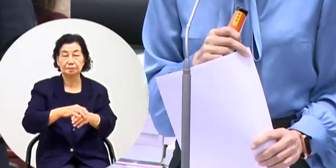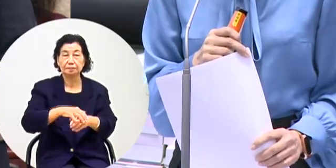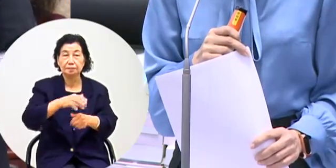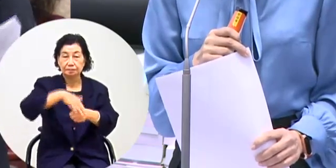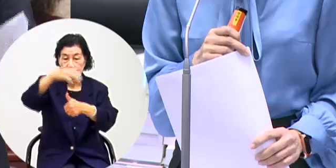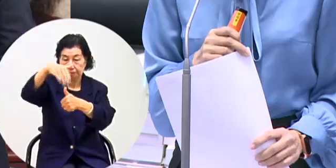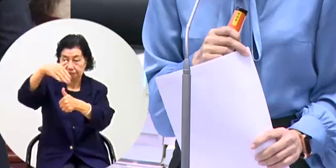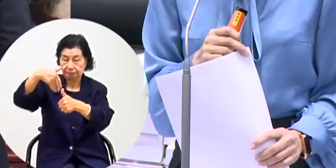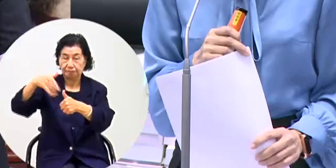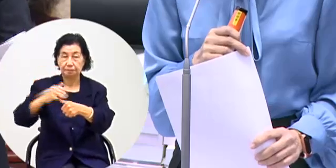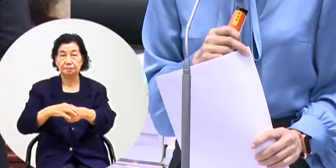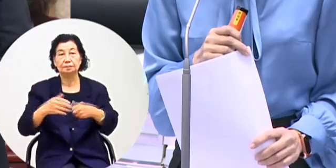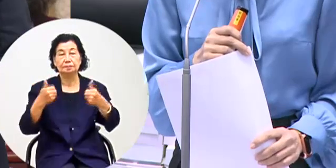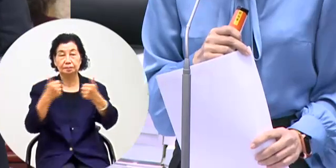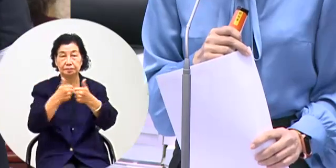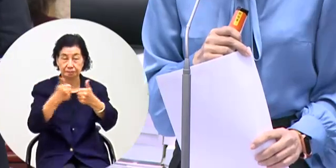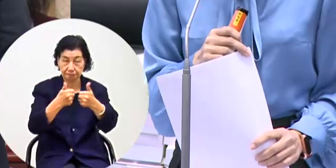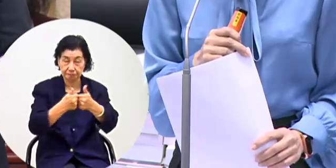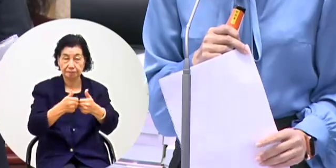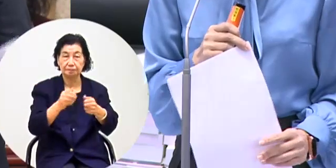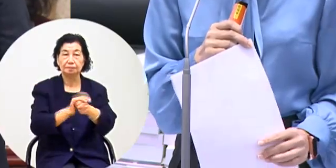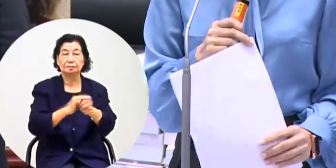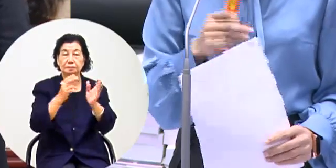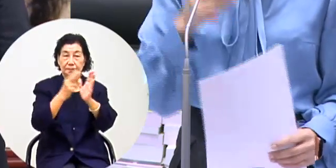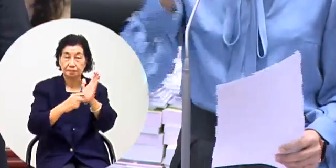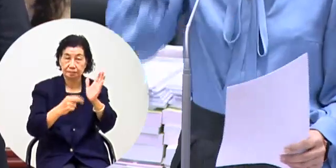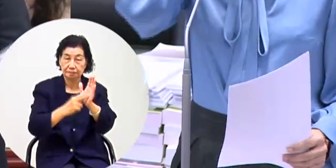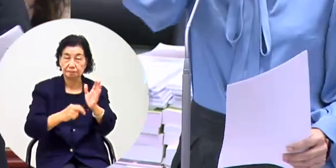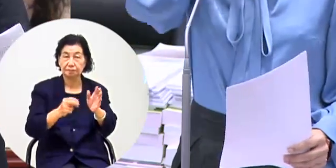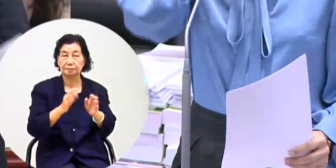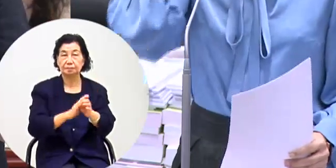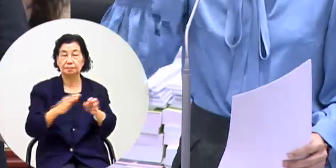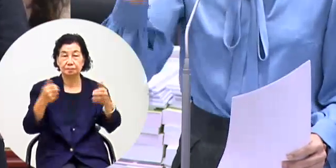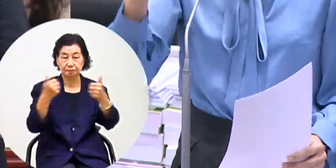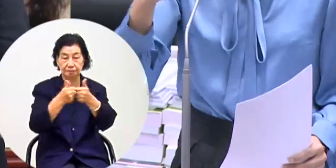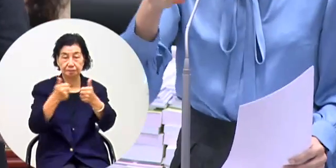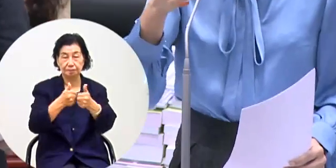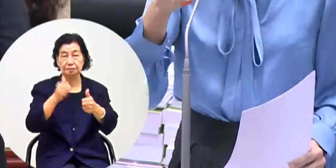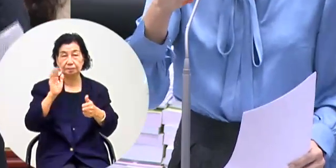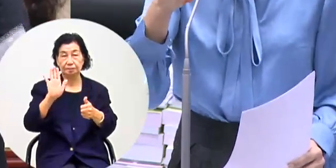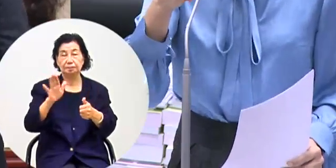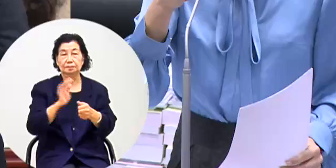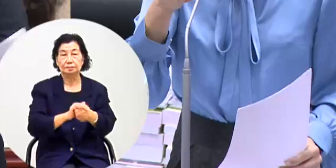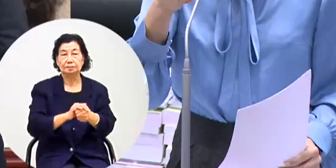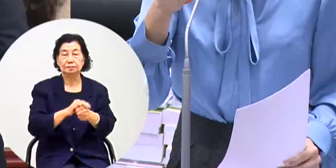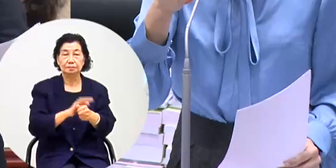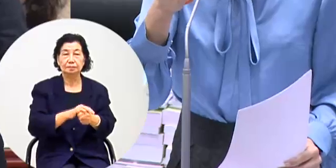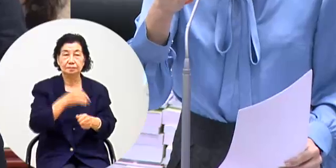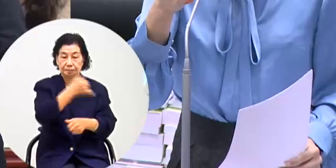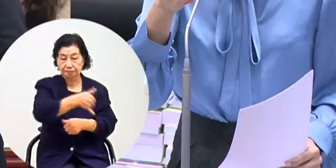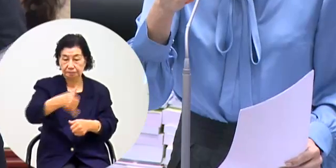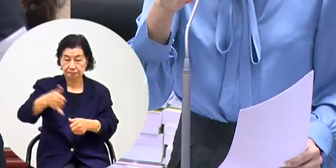会。那所以我们第一步大概是先跟各机关去介绍说什么叫国土计划，那国土计划